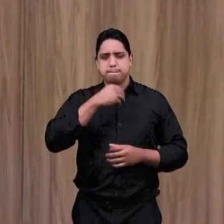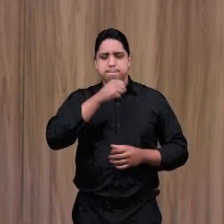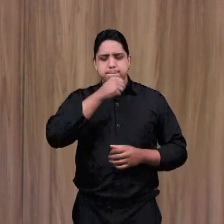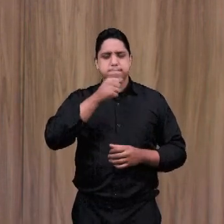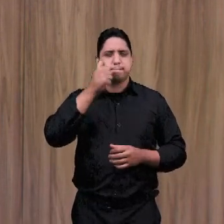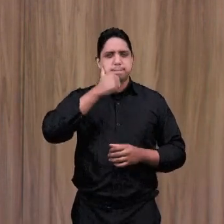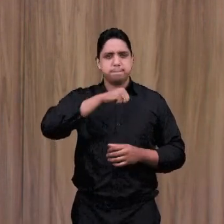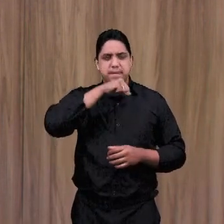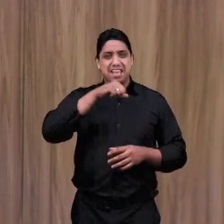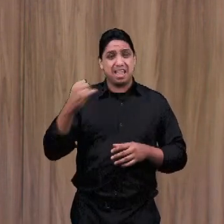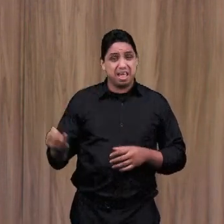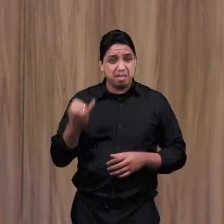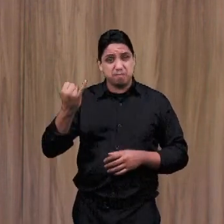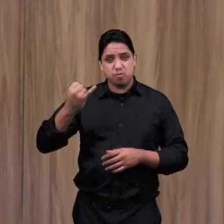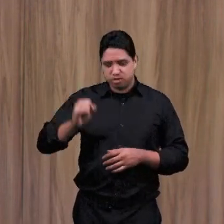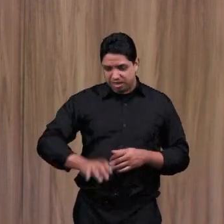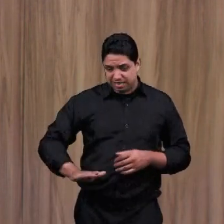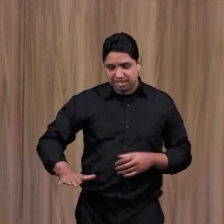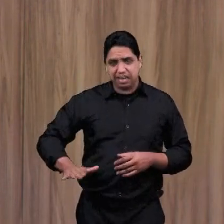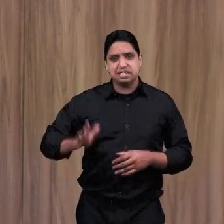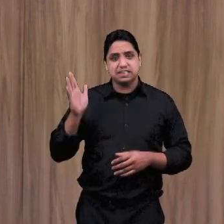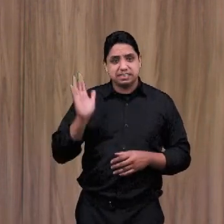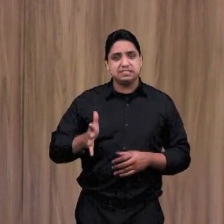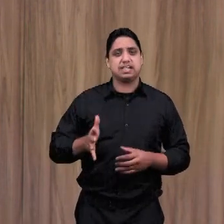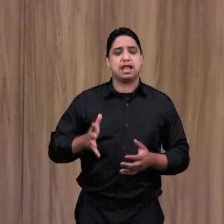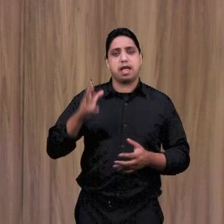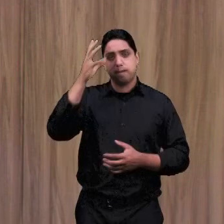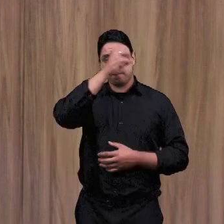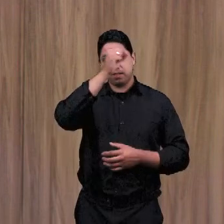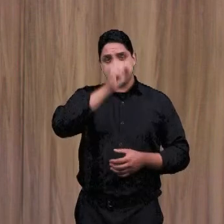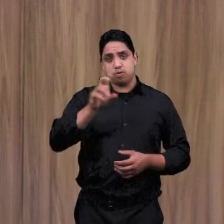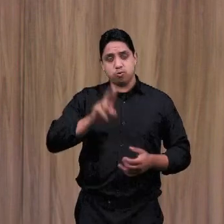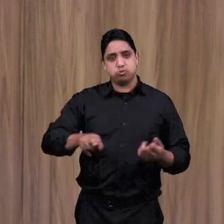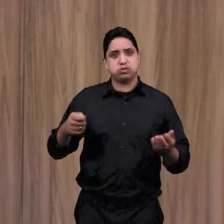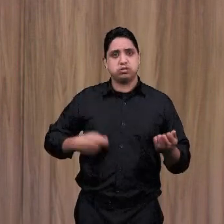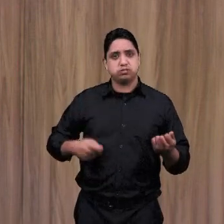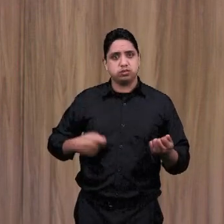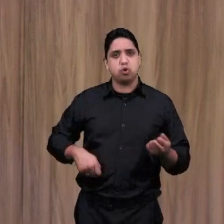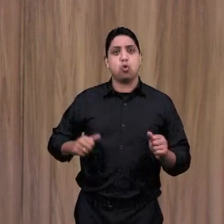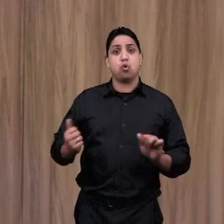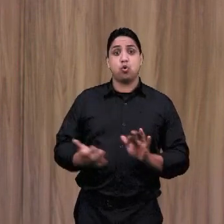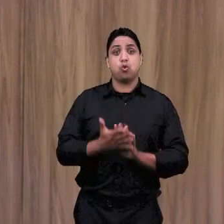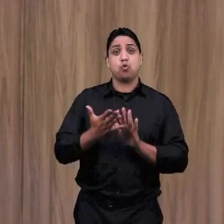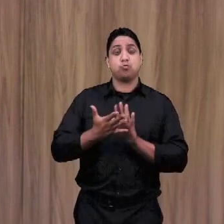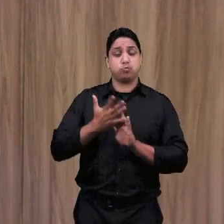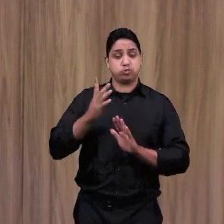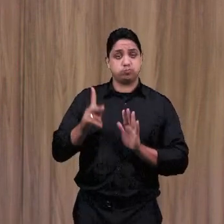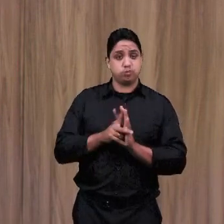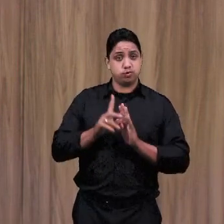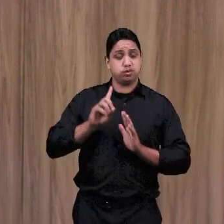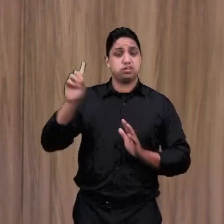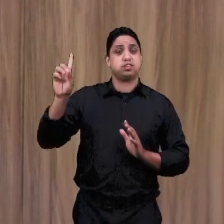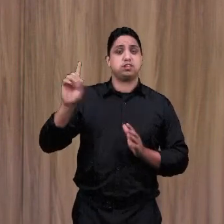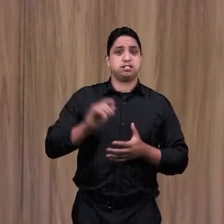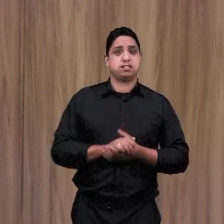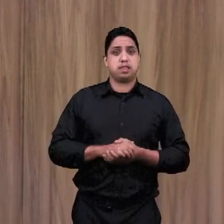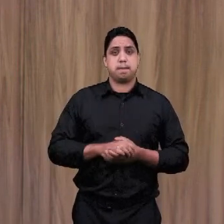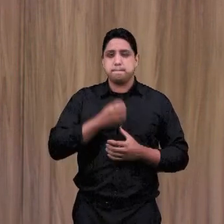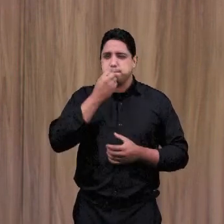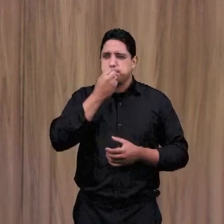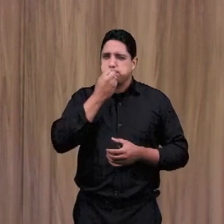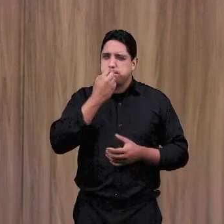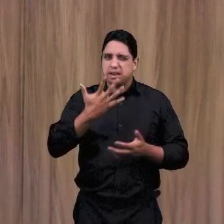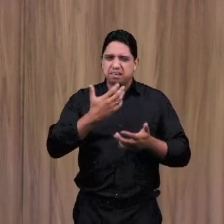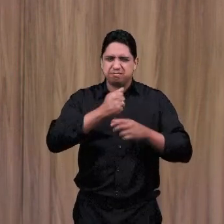mettre depuis tout petits en contact avec l'instrument, avec les louanges. Les bénéfices sont nombreux. Nous allons